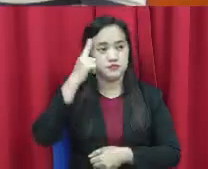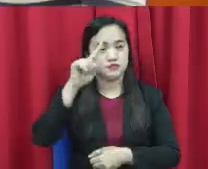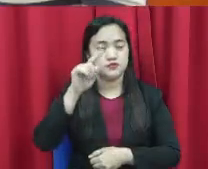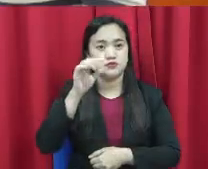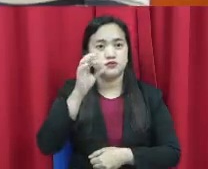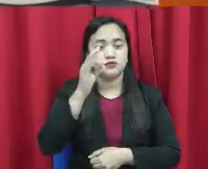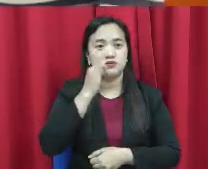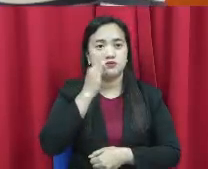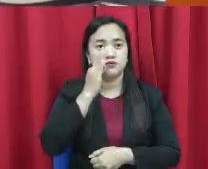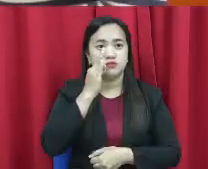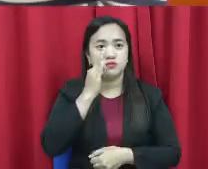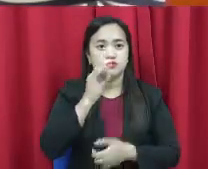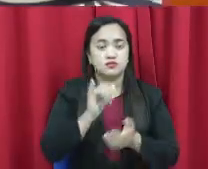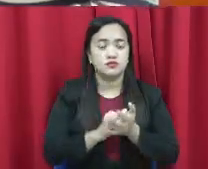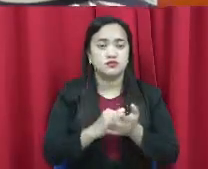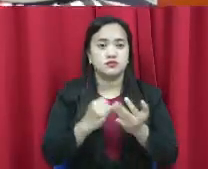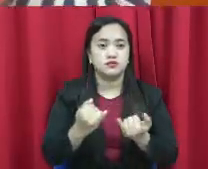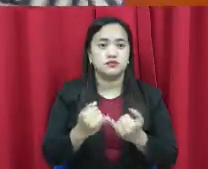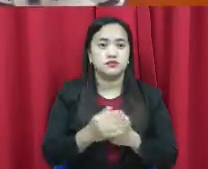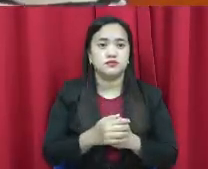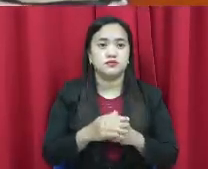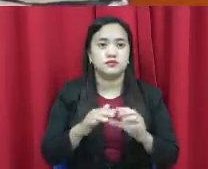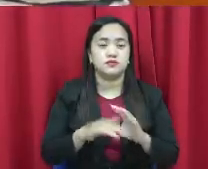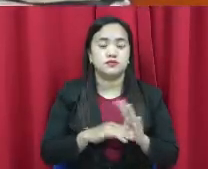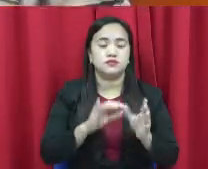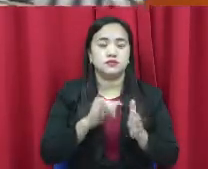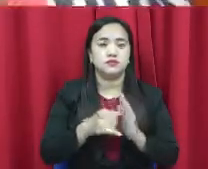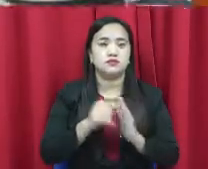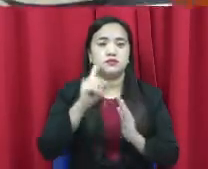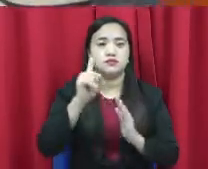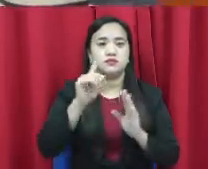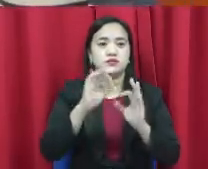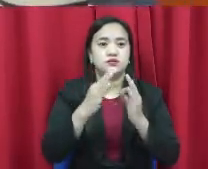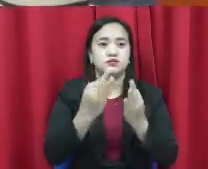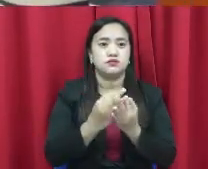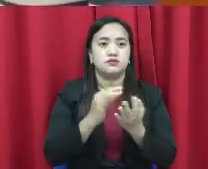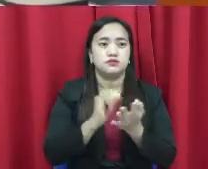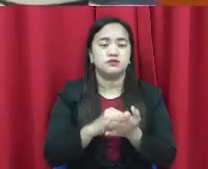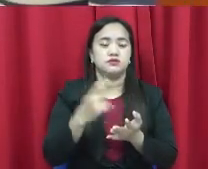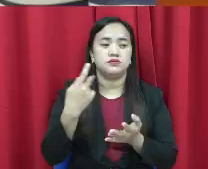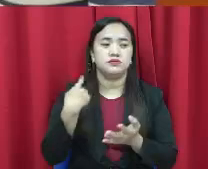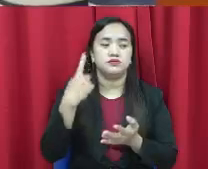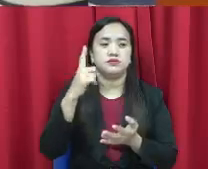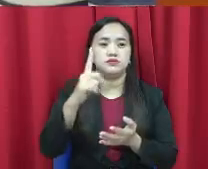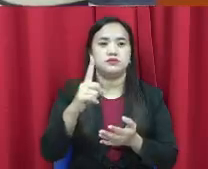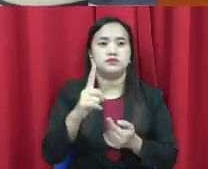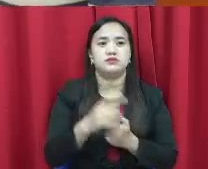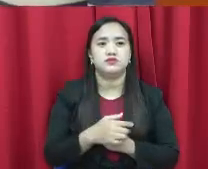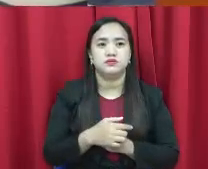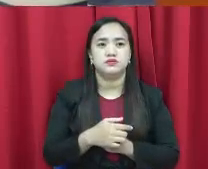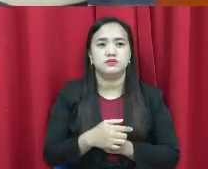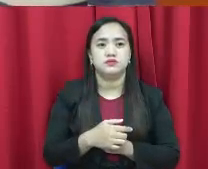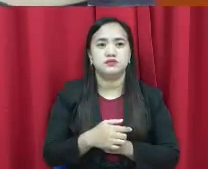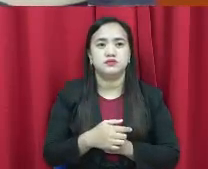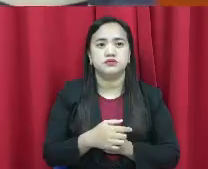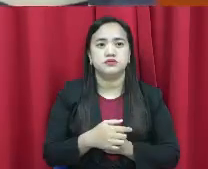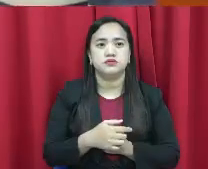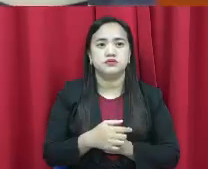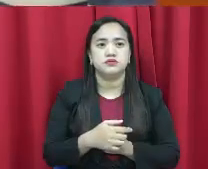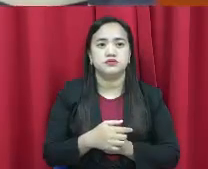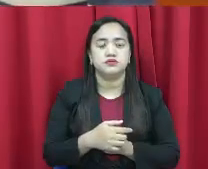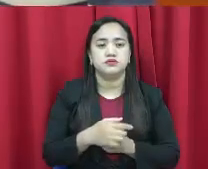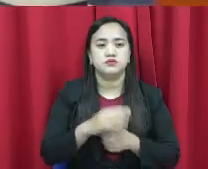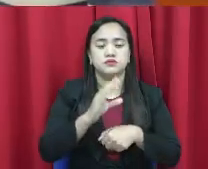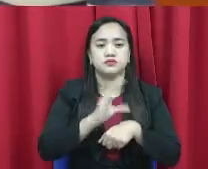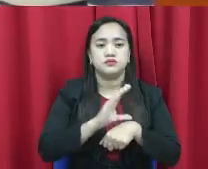probin Sa totoo lang sir Maganda talaga na isang tahanan na may isang ama na naninindigan sa katotohanan at itong church